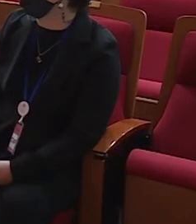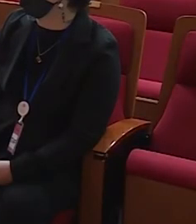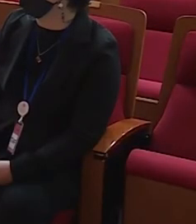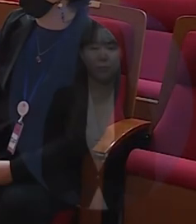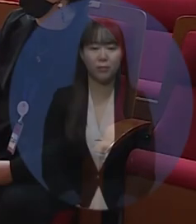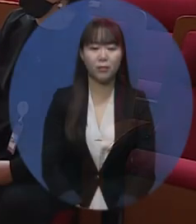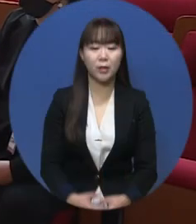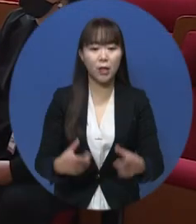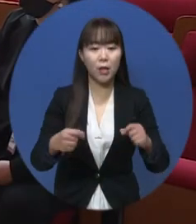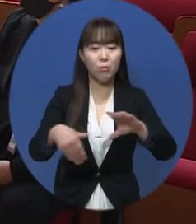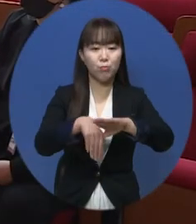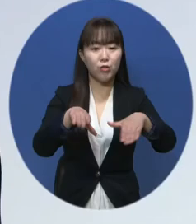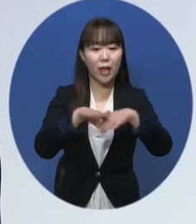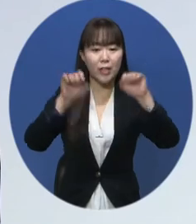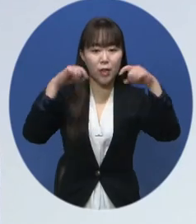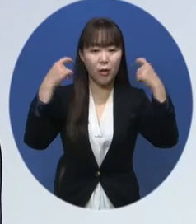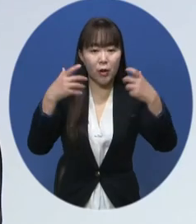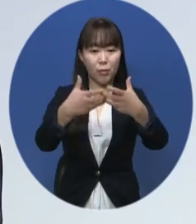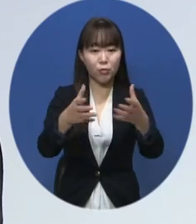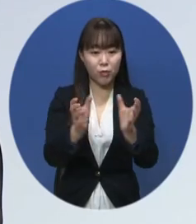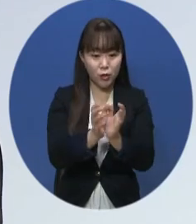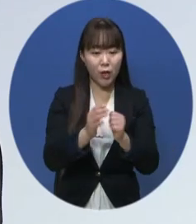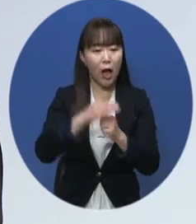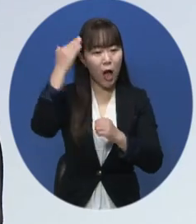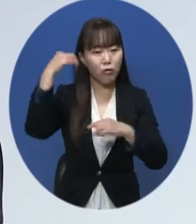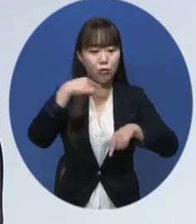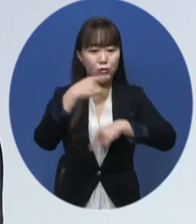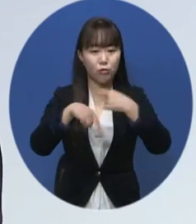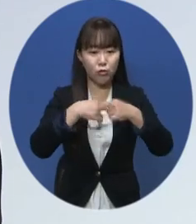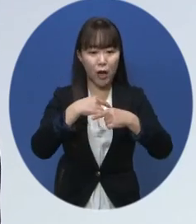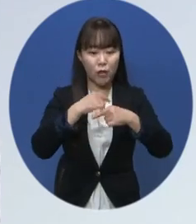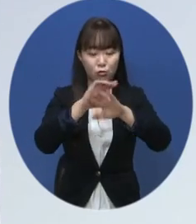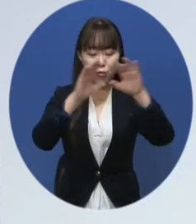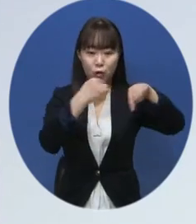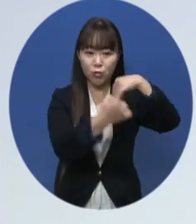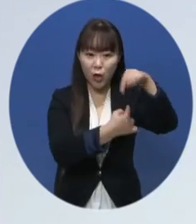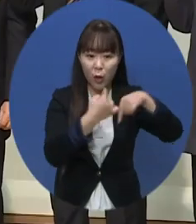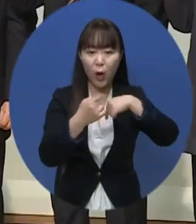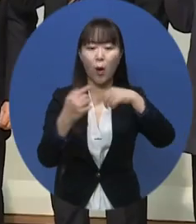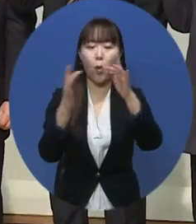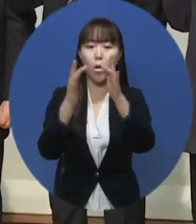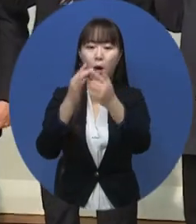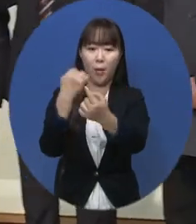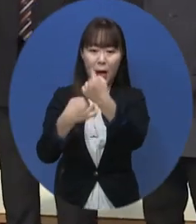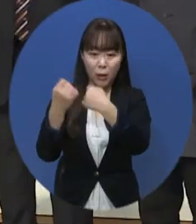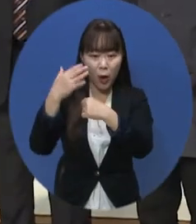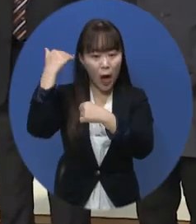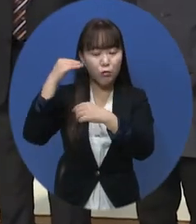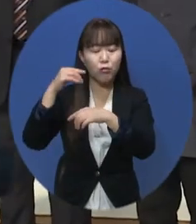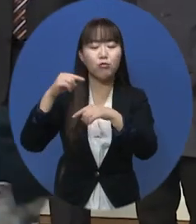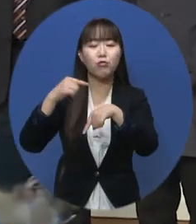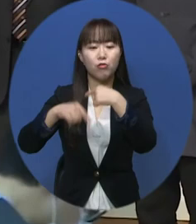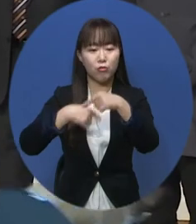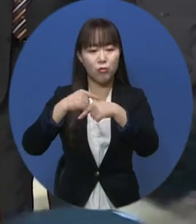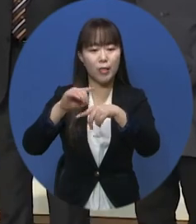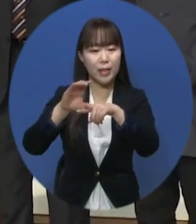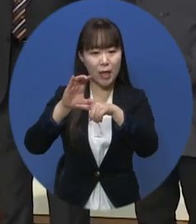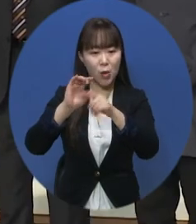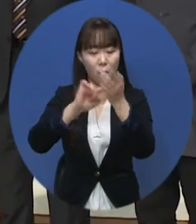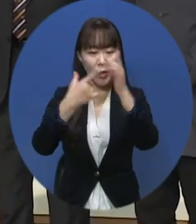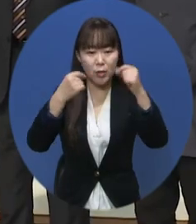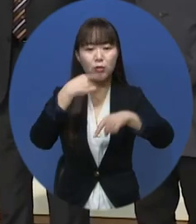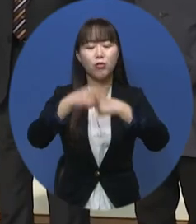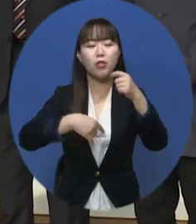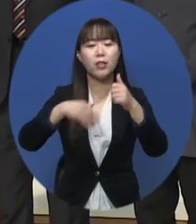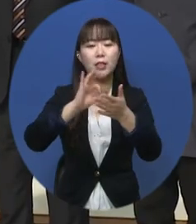한편 문화체육관광부는 한국수어 주간 운영과 온라인 공모전, 한국수어사전 공개 등 수어